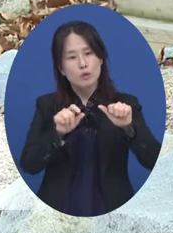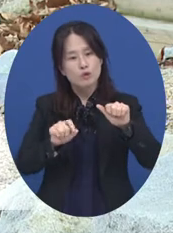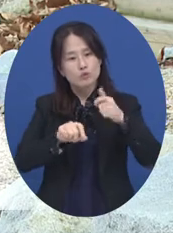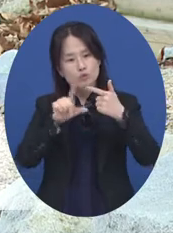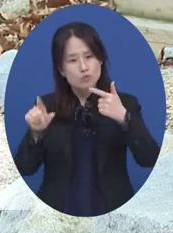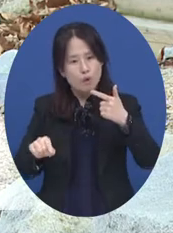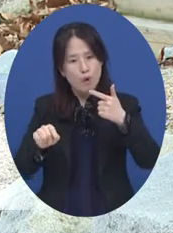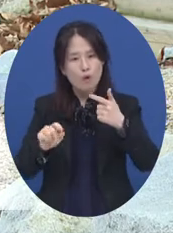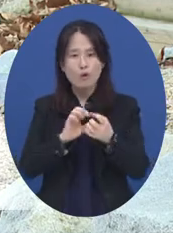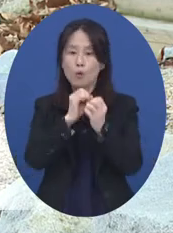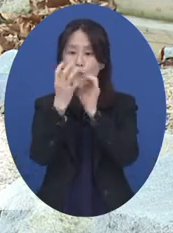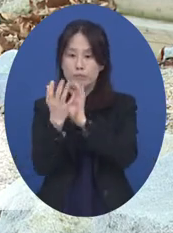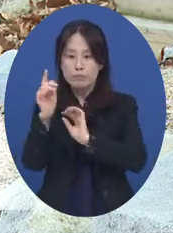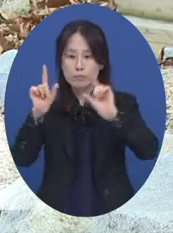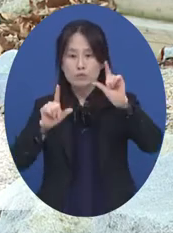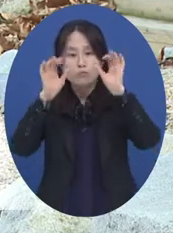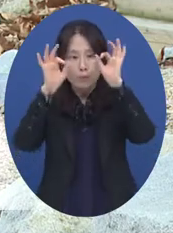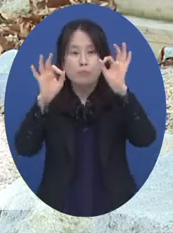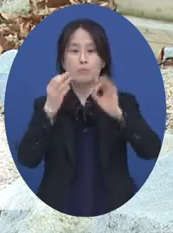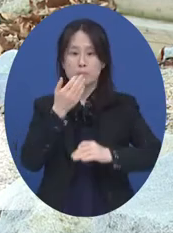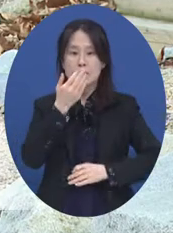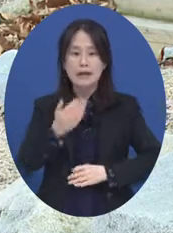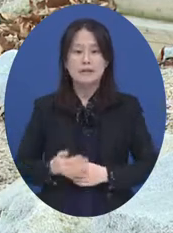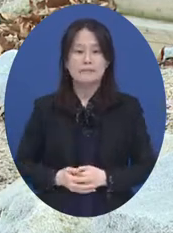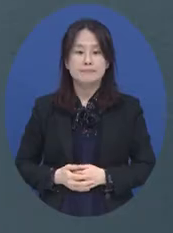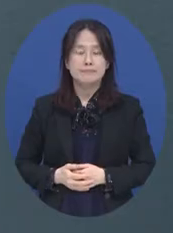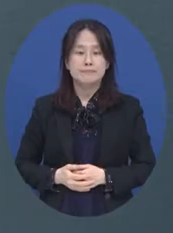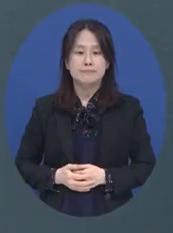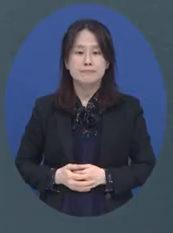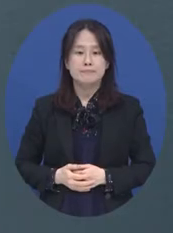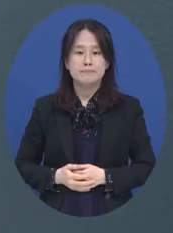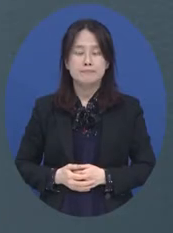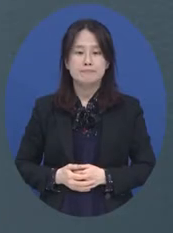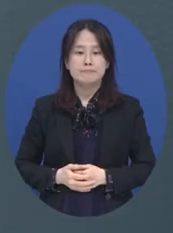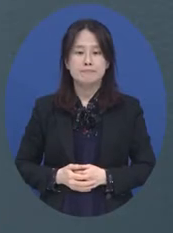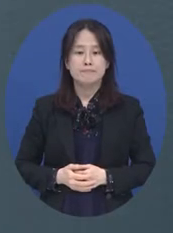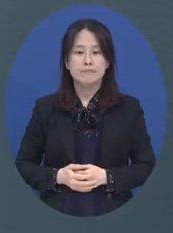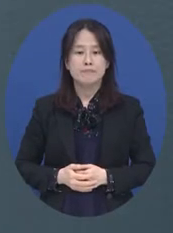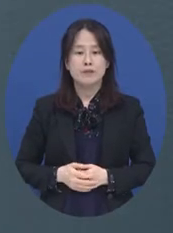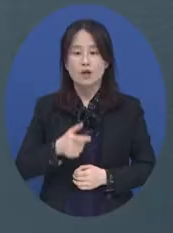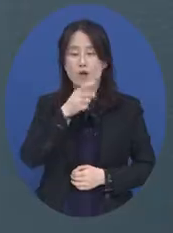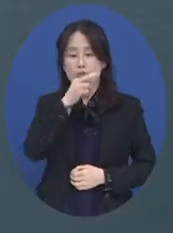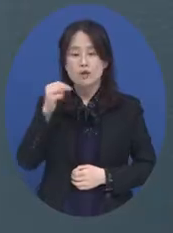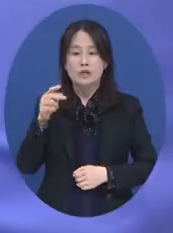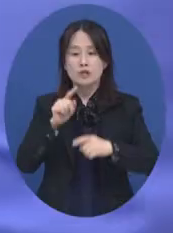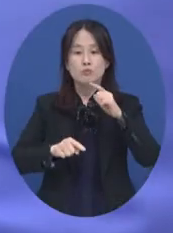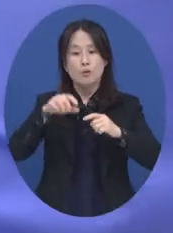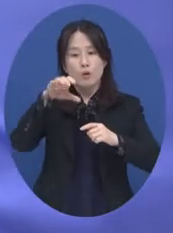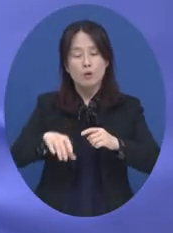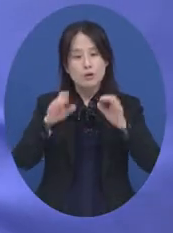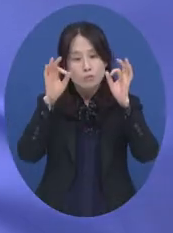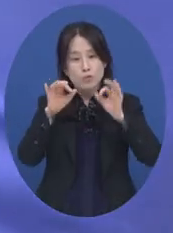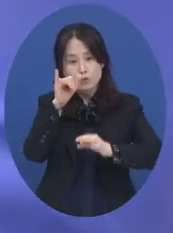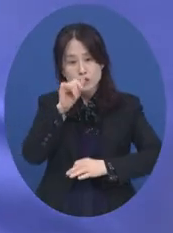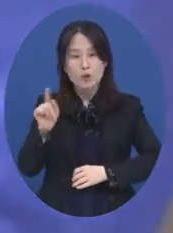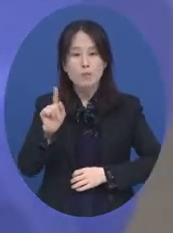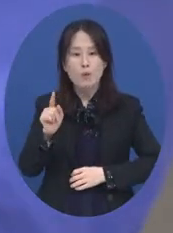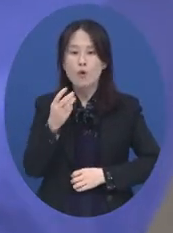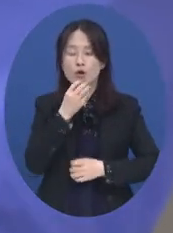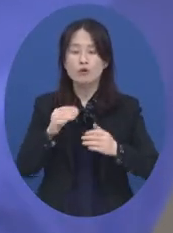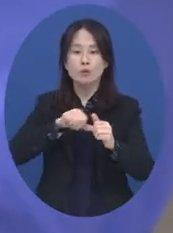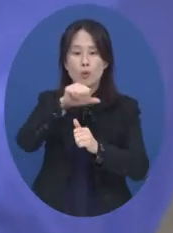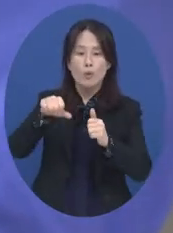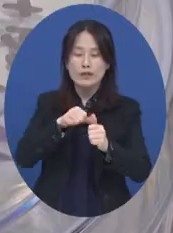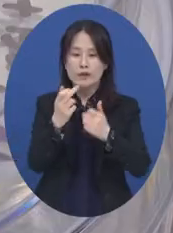해보시면 이제 꽃 핀 모습을 또 보실수가 있습니다 해안 나무를 물향기 수목원 에서도 볼 수 있게 된건 경우도 산림 환경